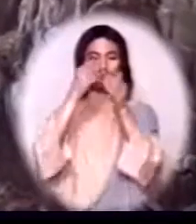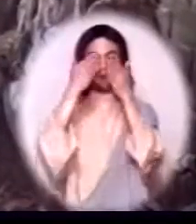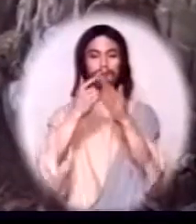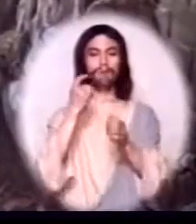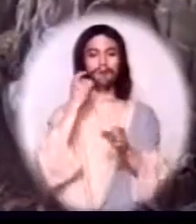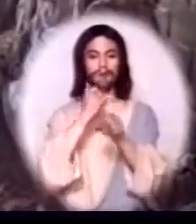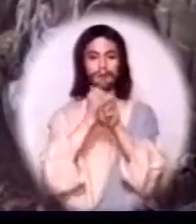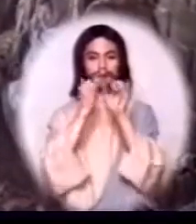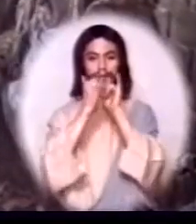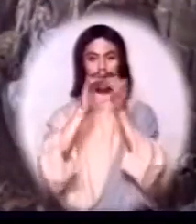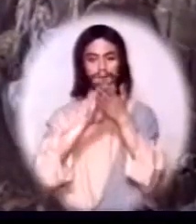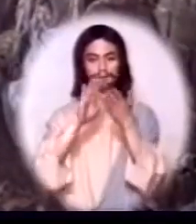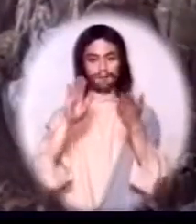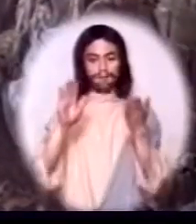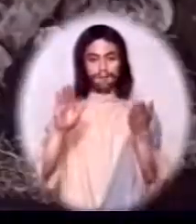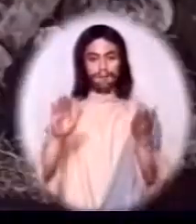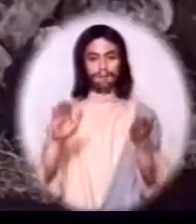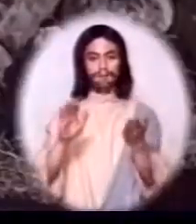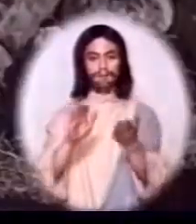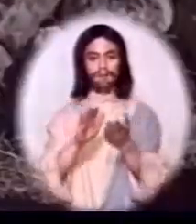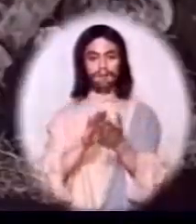사람을 뜻하느니라.